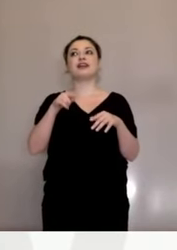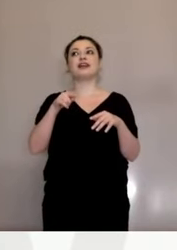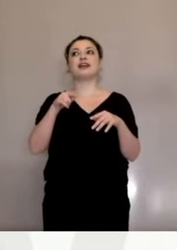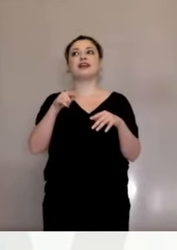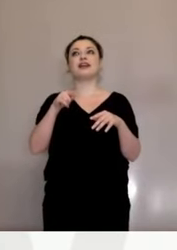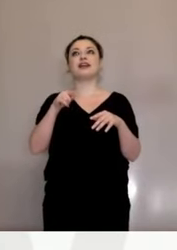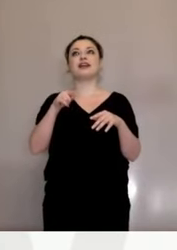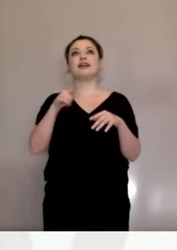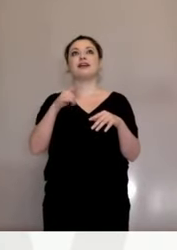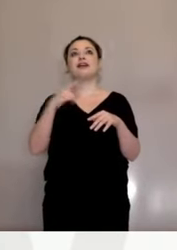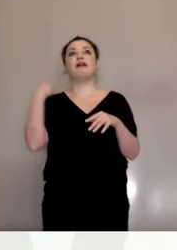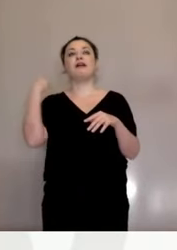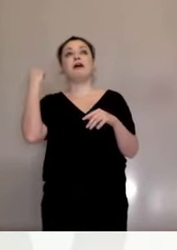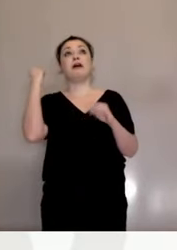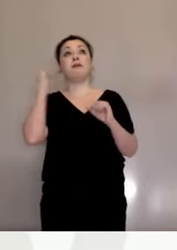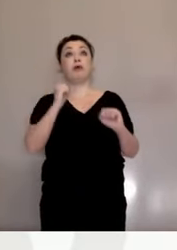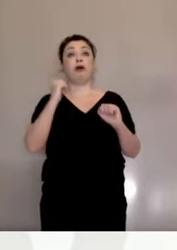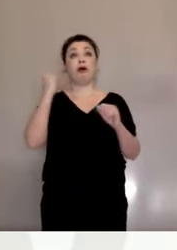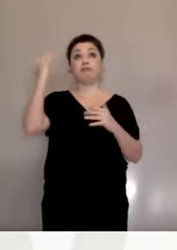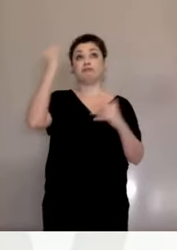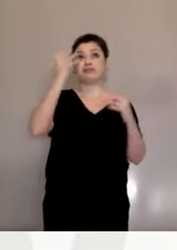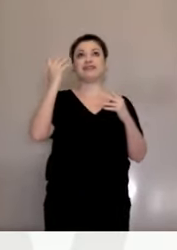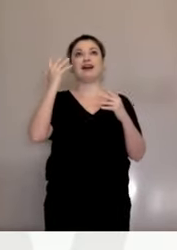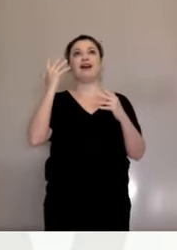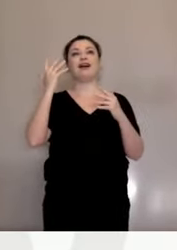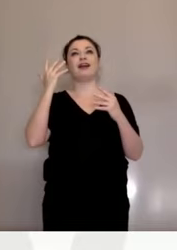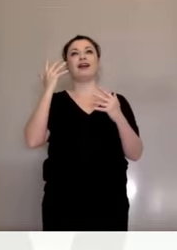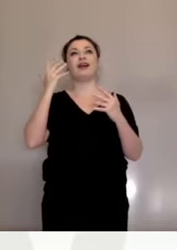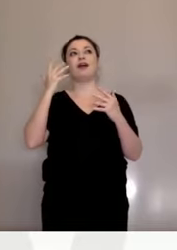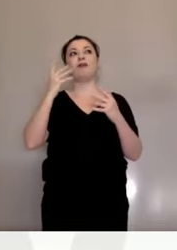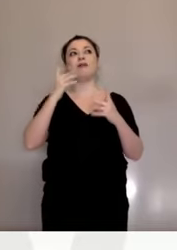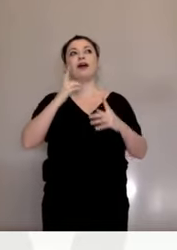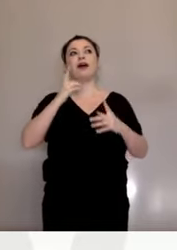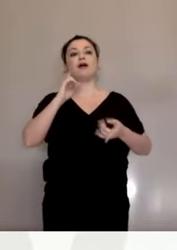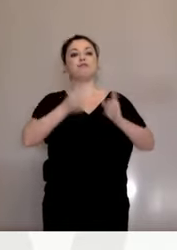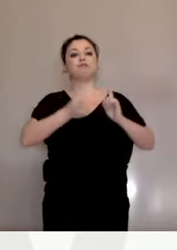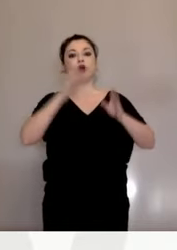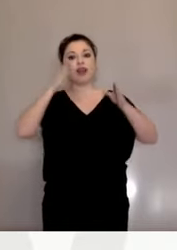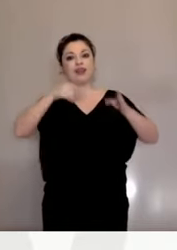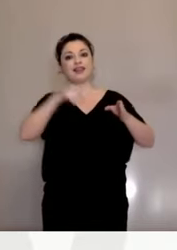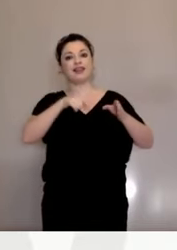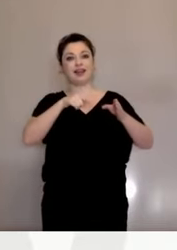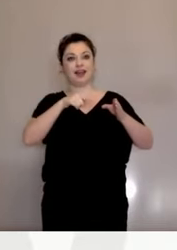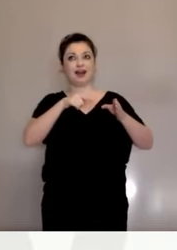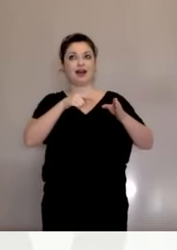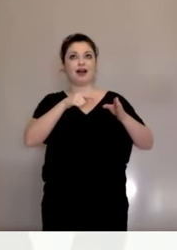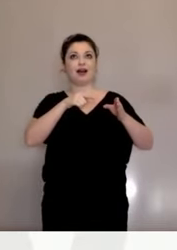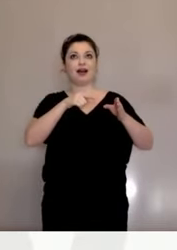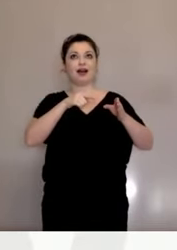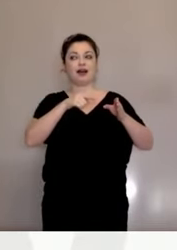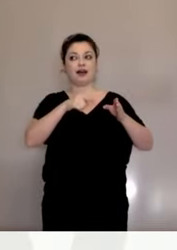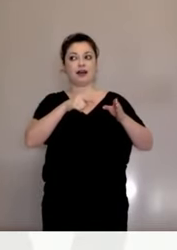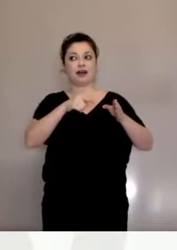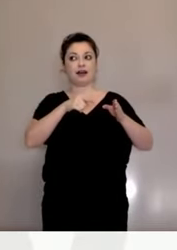pensare una politica, per continuare a spostare a Sano,